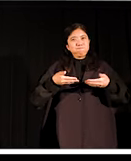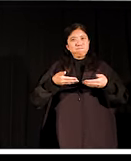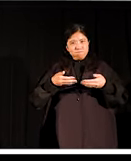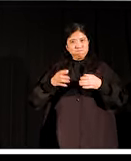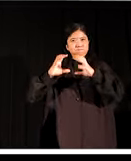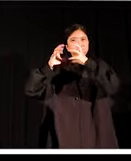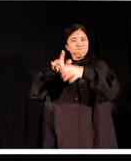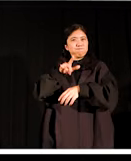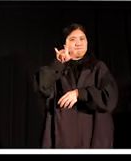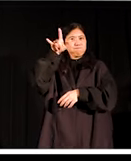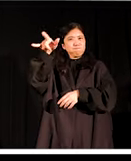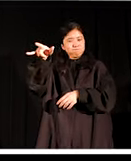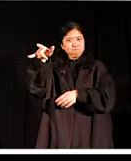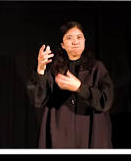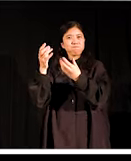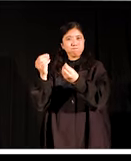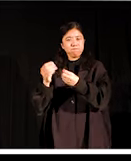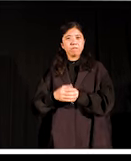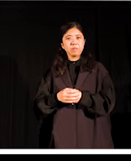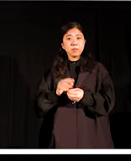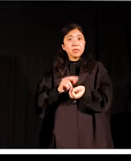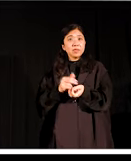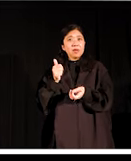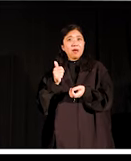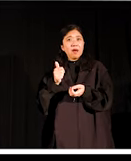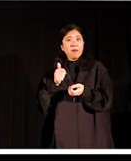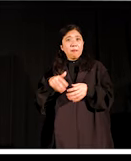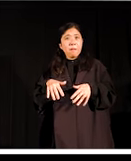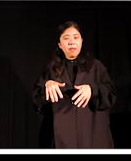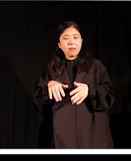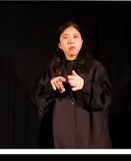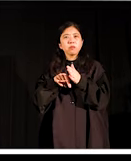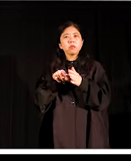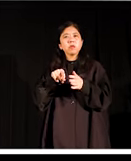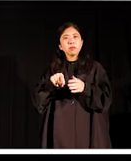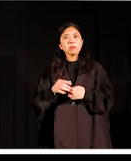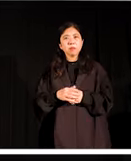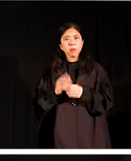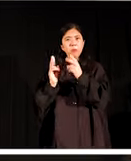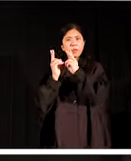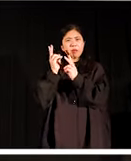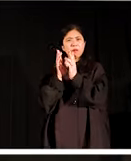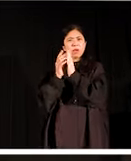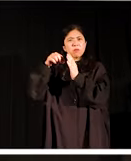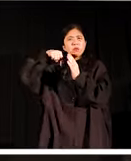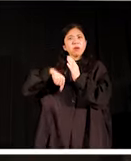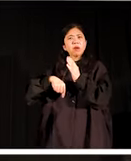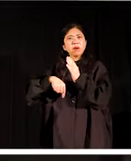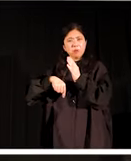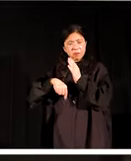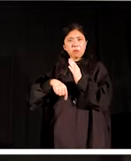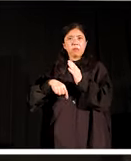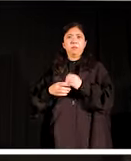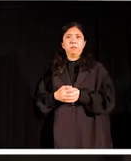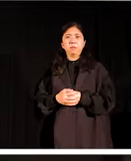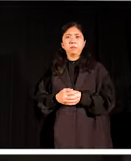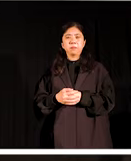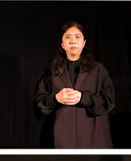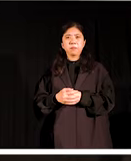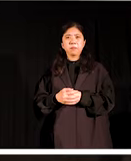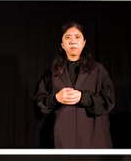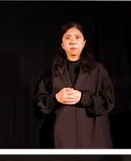行くことを決めました医者になった頃はまだあの沖縄県内のに商人料がまだ県外と比べると少しこう